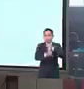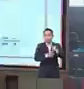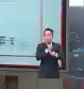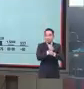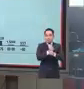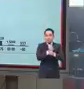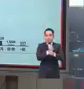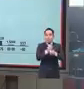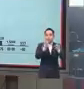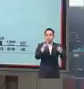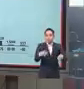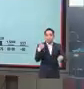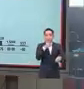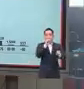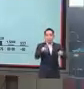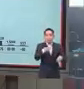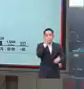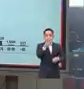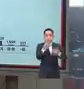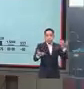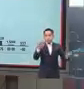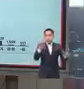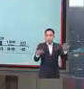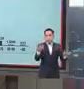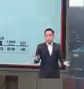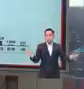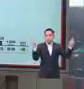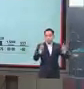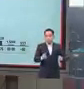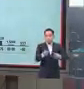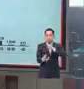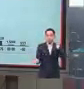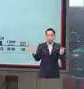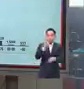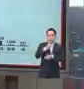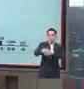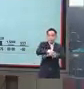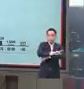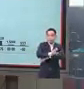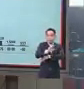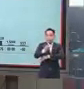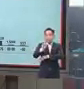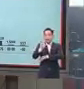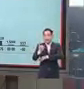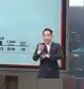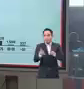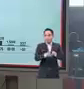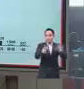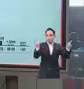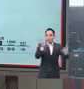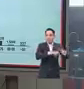juga salah satu lagi pembeli ubah yang kita saksikan mungkin akan mengubah tulisan di Padang serai ini kepada yang berbeda